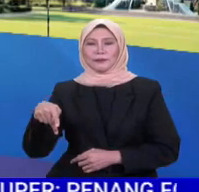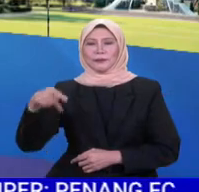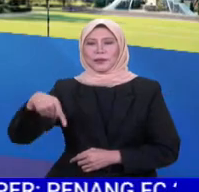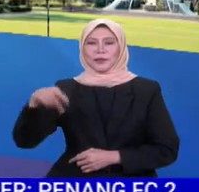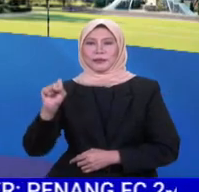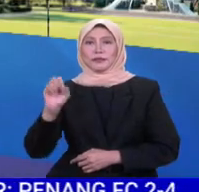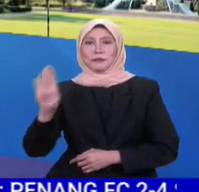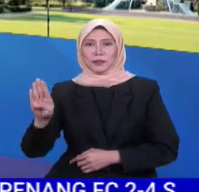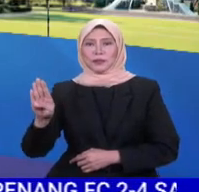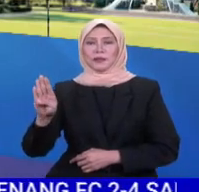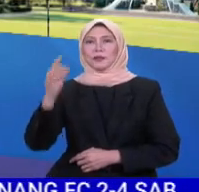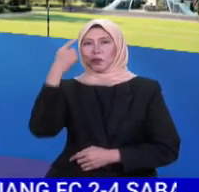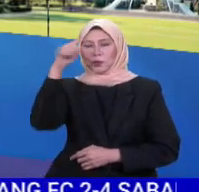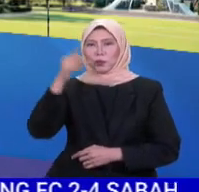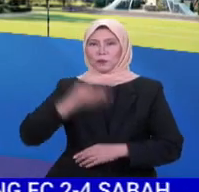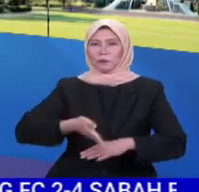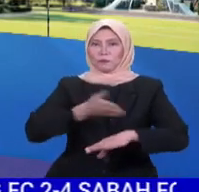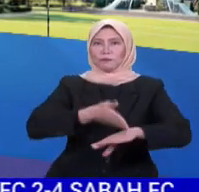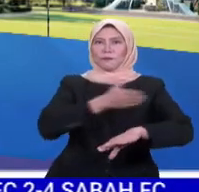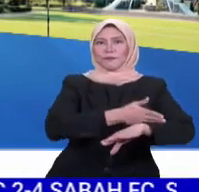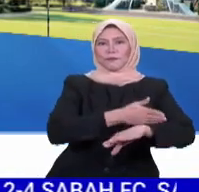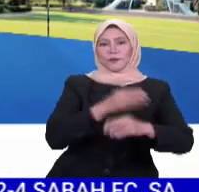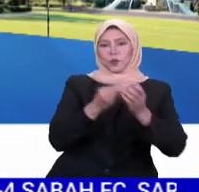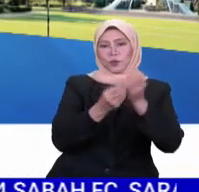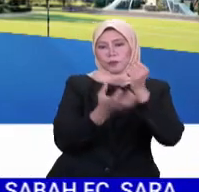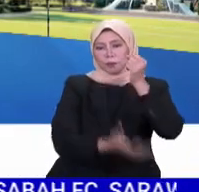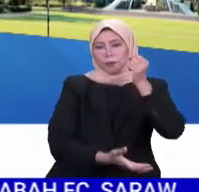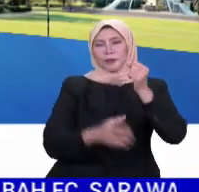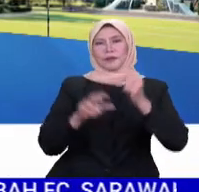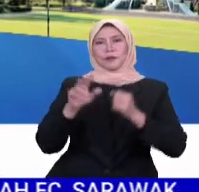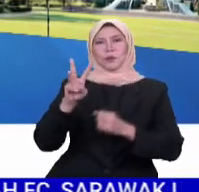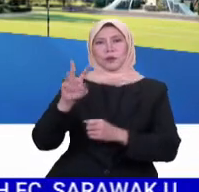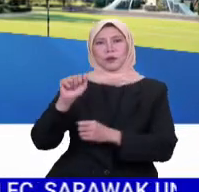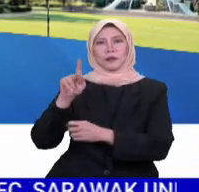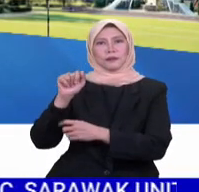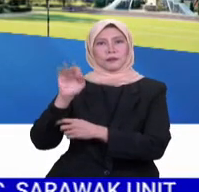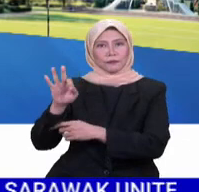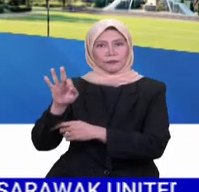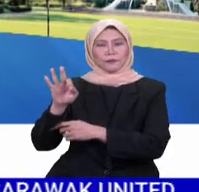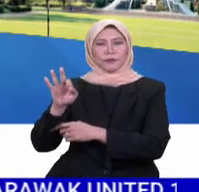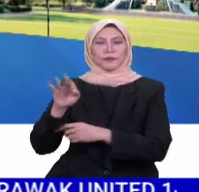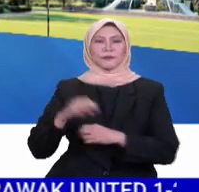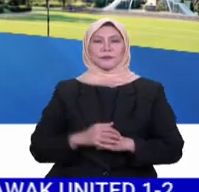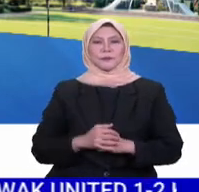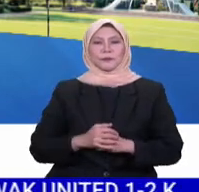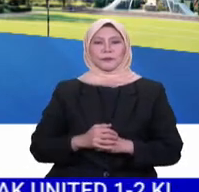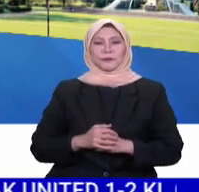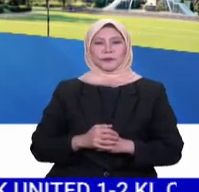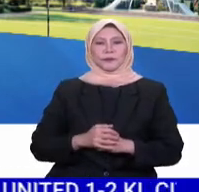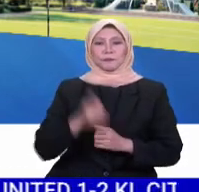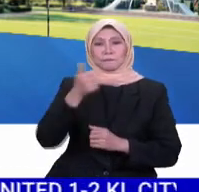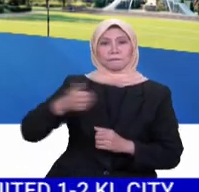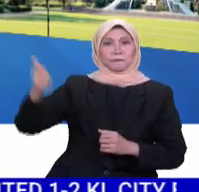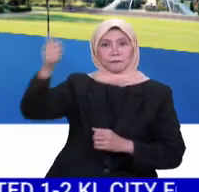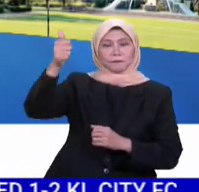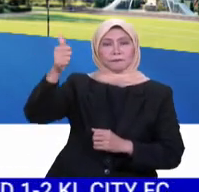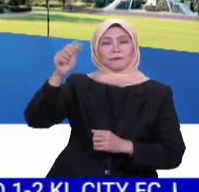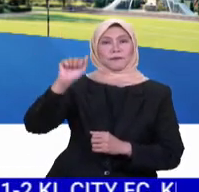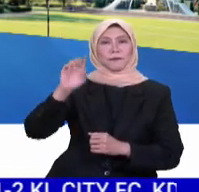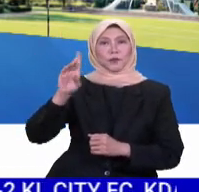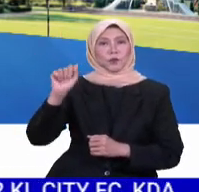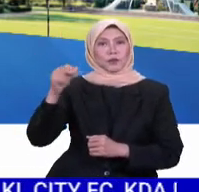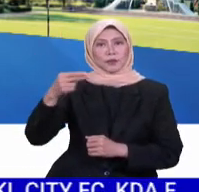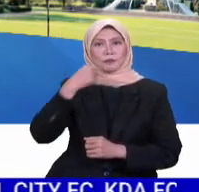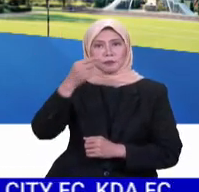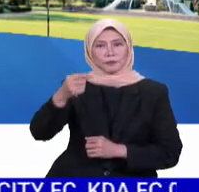wuih dalam Museum mempertingkatkan dana wakaf di negeri ini ketua pegawai eksekutif pbrp Abdurrahman Abdullah Tani